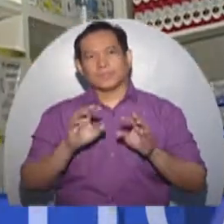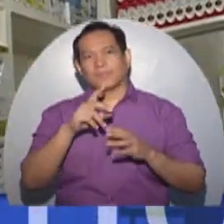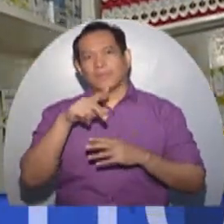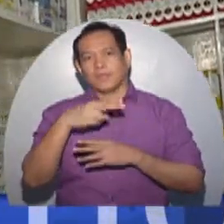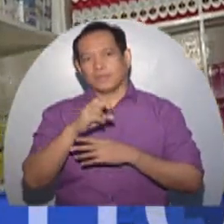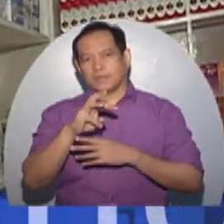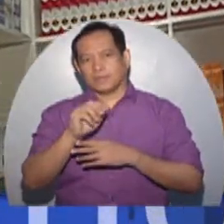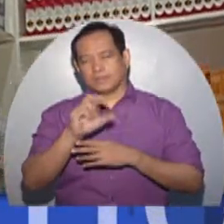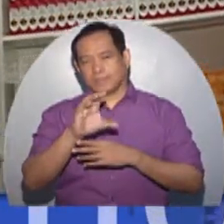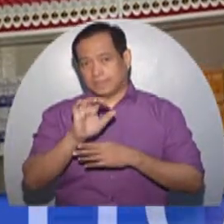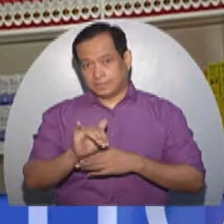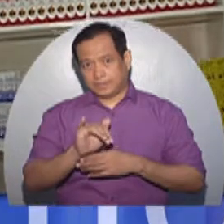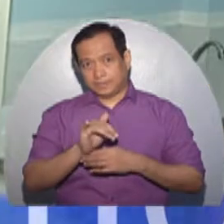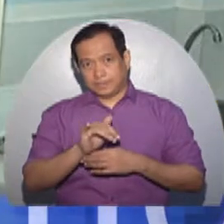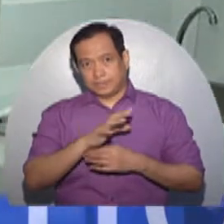pharmacy,